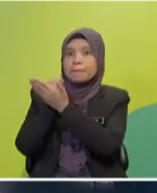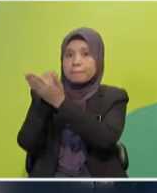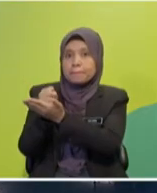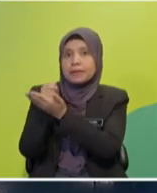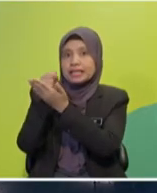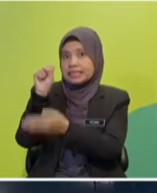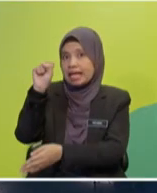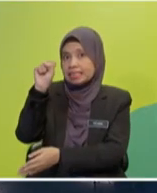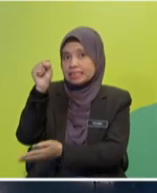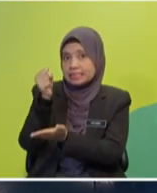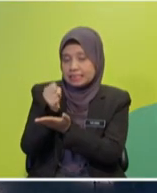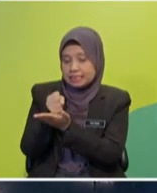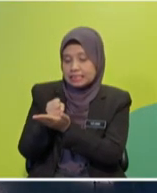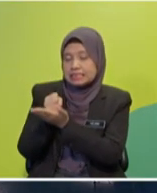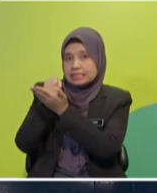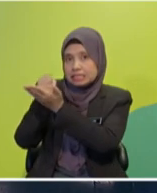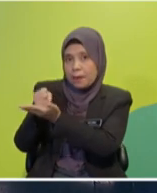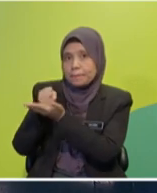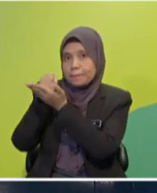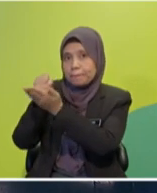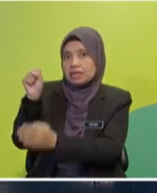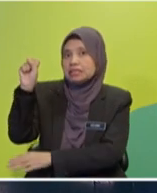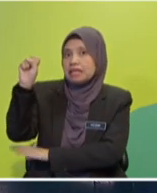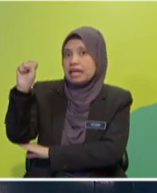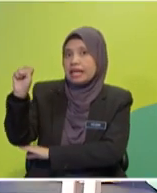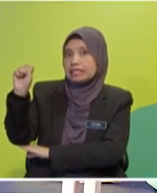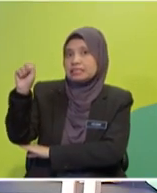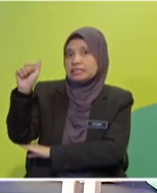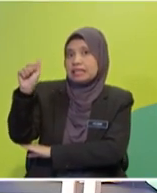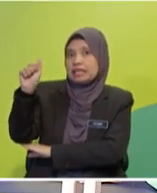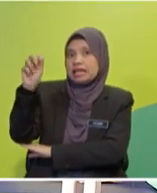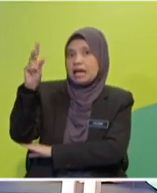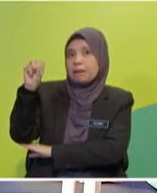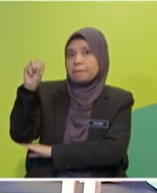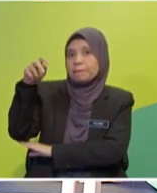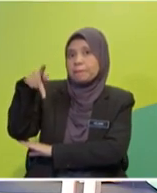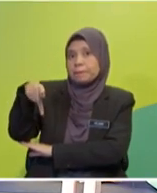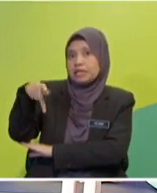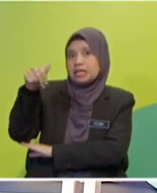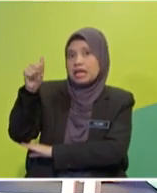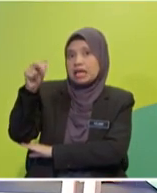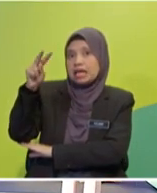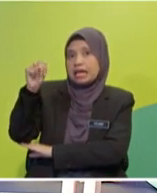tahu. Ada di sini. Sampan. Baik, sampan di sini.